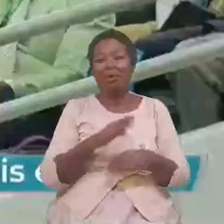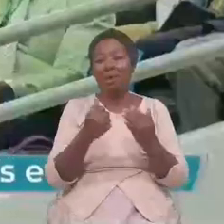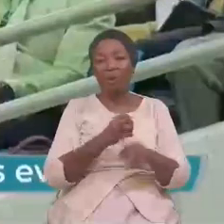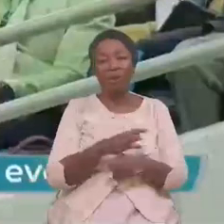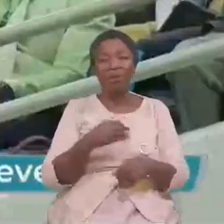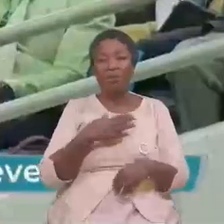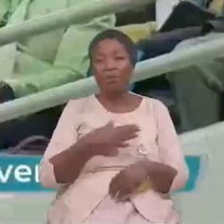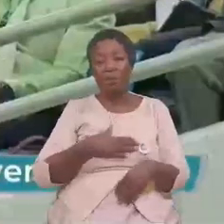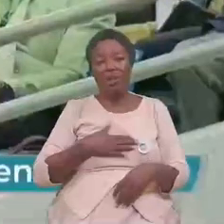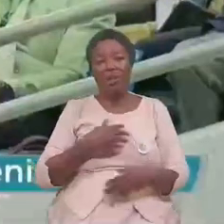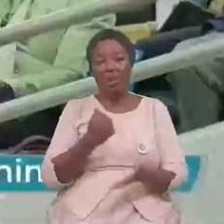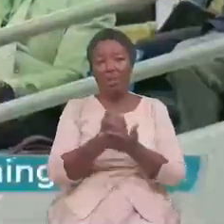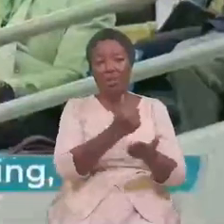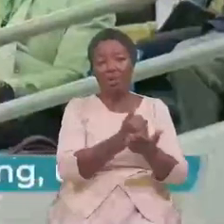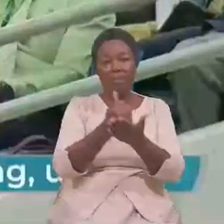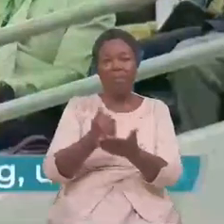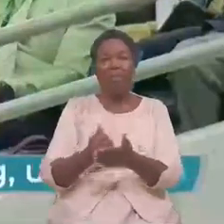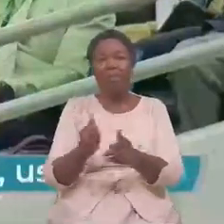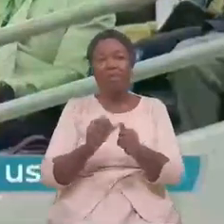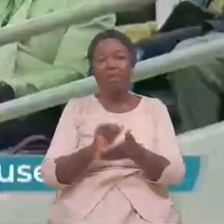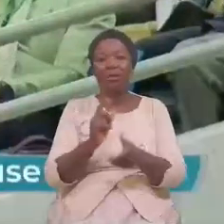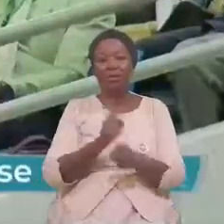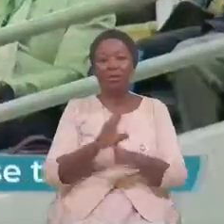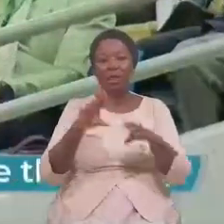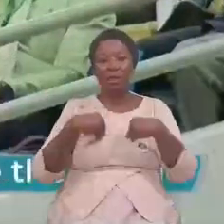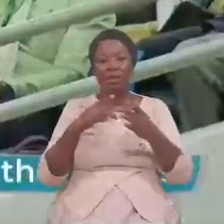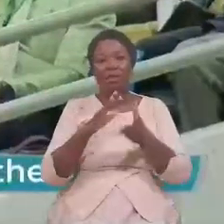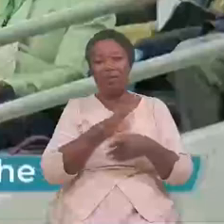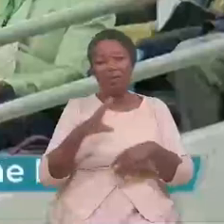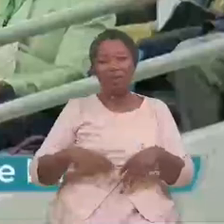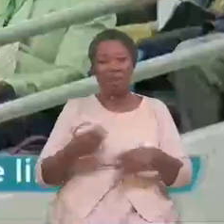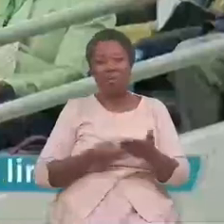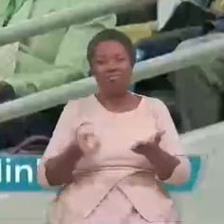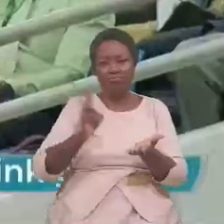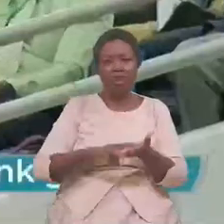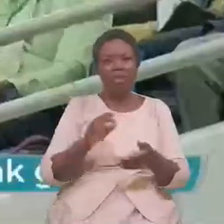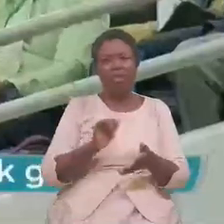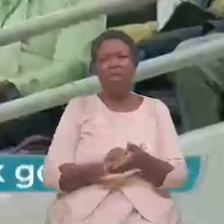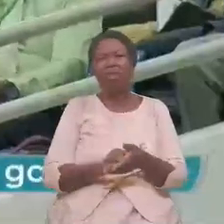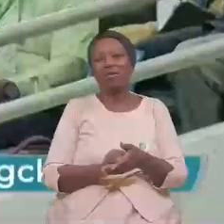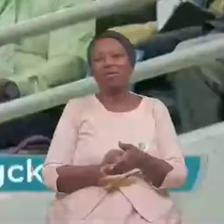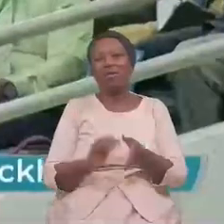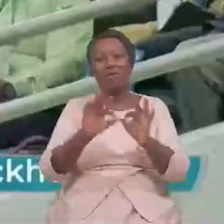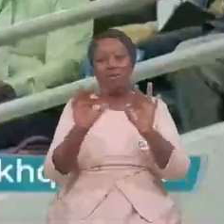Tous les détails doivent être remplis soigneusement et correctement.